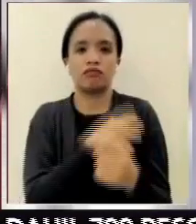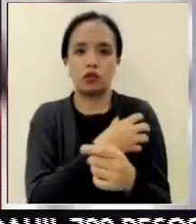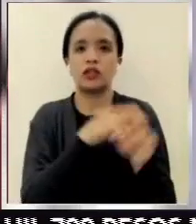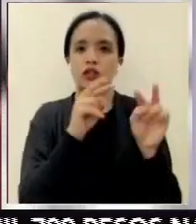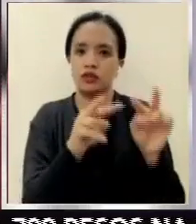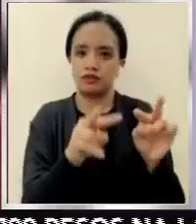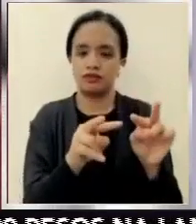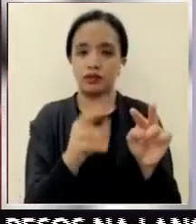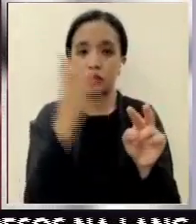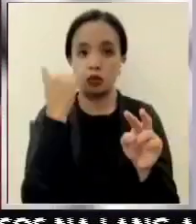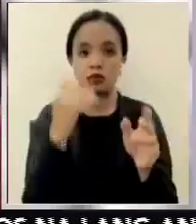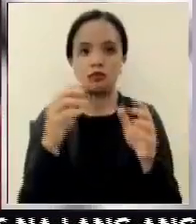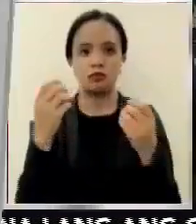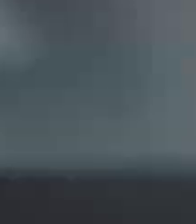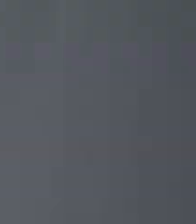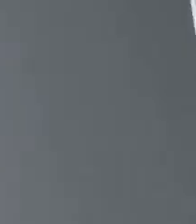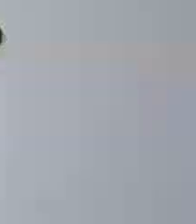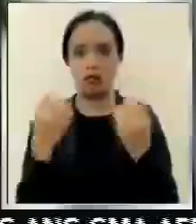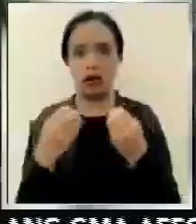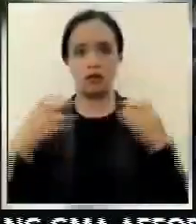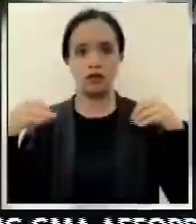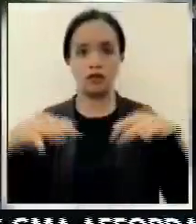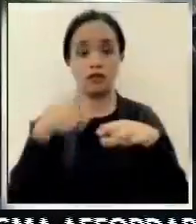tinutukan ni maki